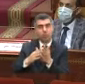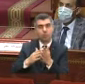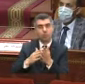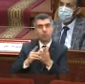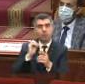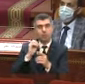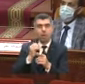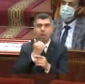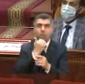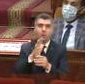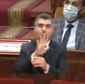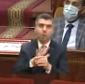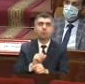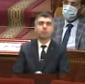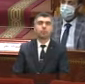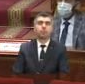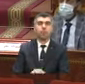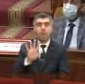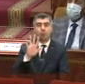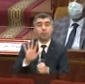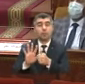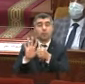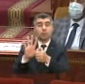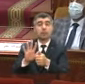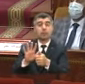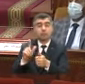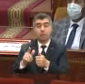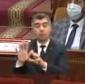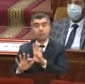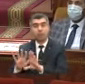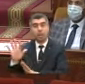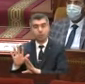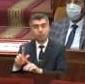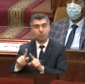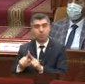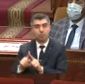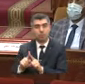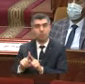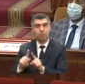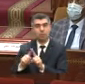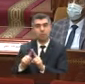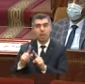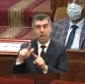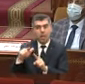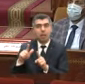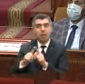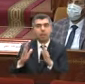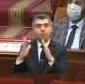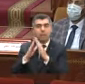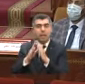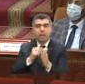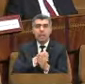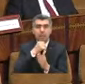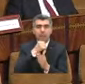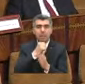ثغراته. استصدار القانون 65/15 المتعلق بمؤسسات الرعاية الاجتماعية هو أيضا مهم جدا لتطوير